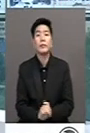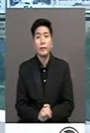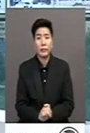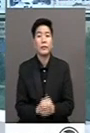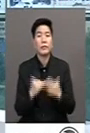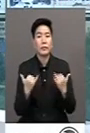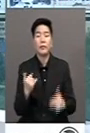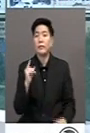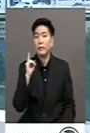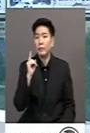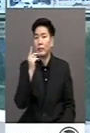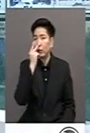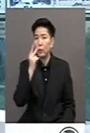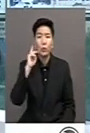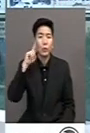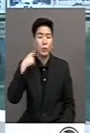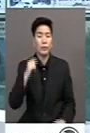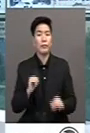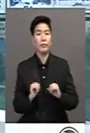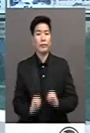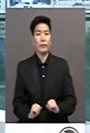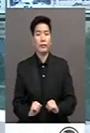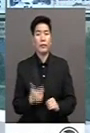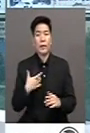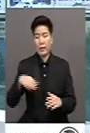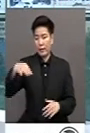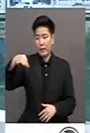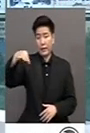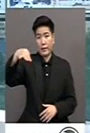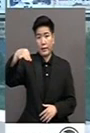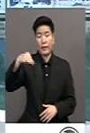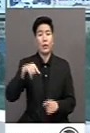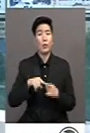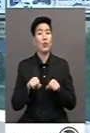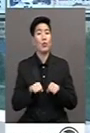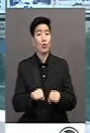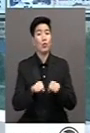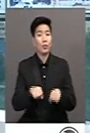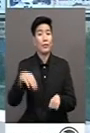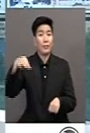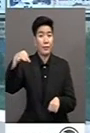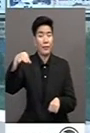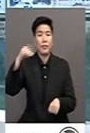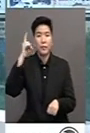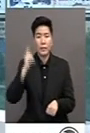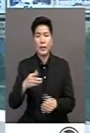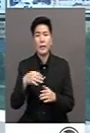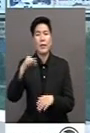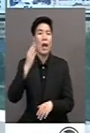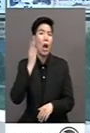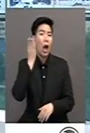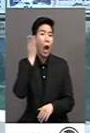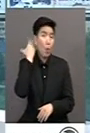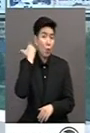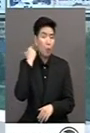อีกเรื่องหนึ่งไปดูสาวใหญ่ใช้ใบเสร็จของซูเปอร์มาร์เก็ตที่ไปซื้อของมานี่แหละครับเป็นบินเก่าซื้อเมื่อวาน